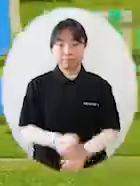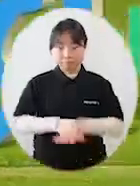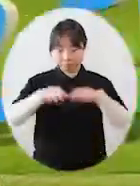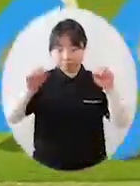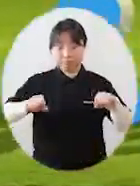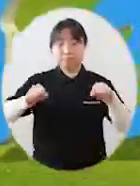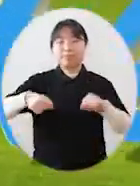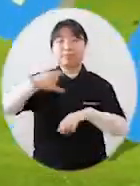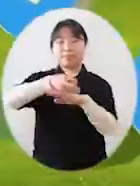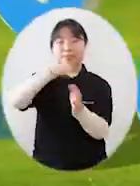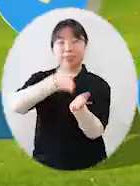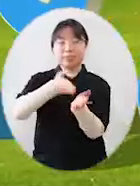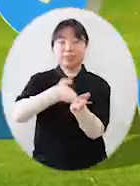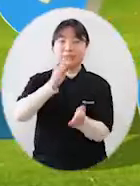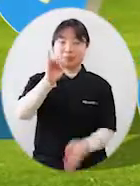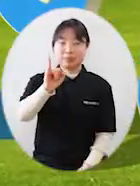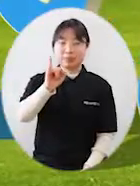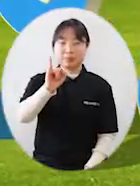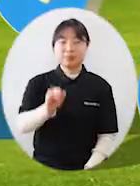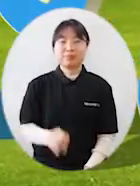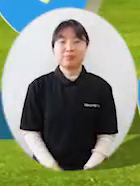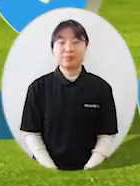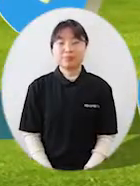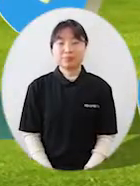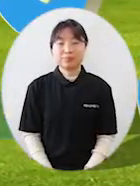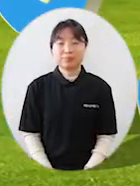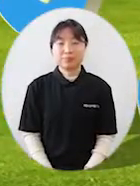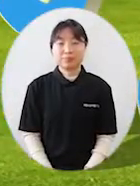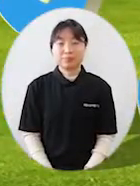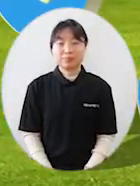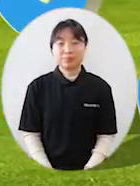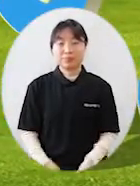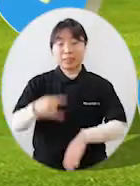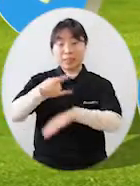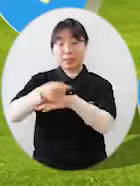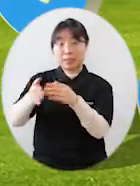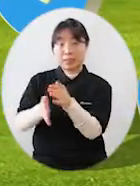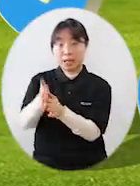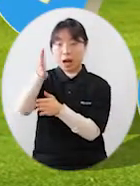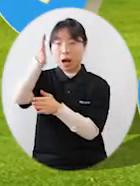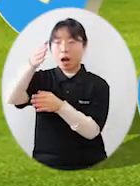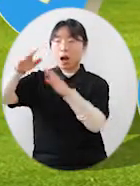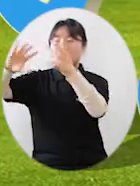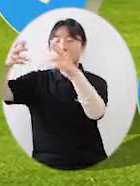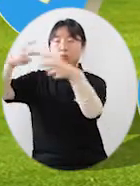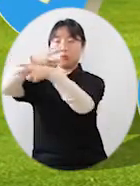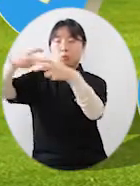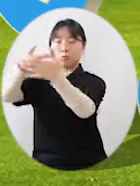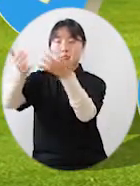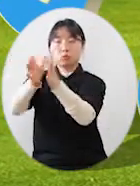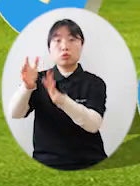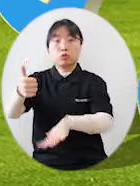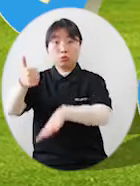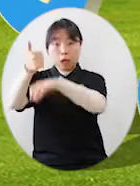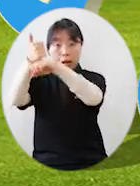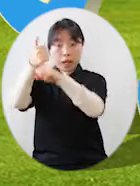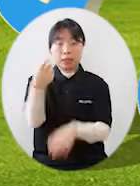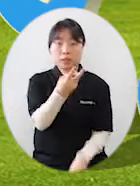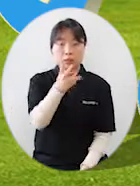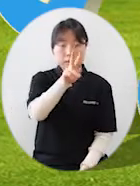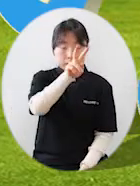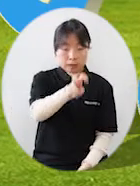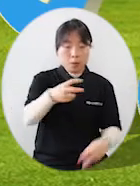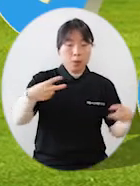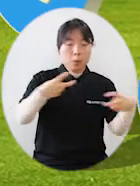안녕하세요. 의왕시 시정뉴스 정혜란입니다. 의왕시가 국토교통부가 주관한 2020년도 지속가능